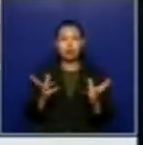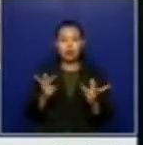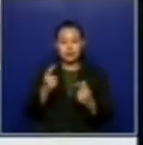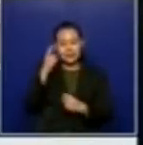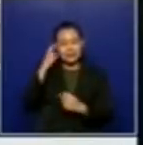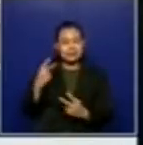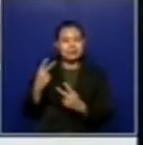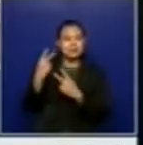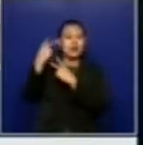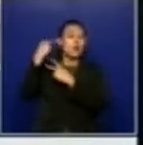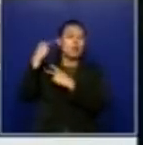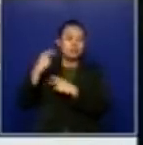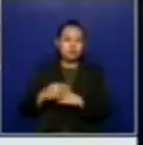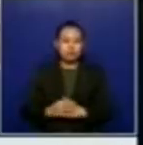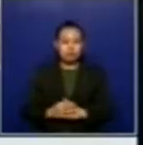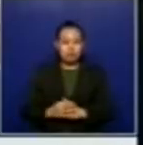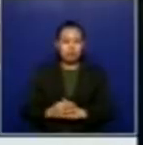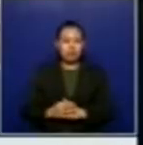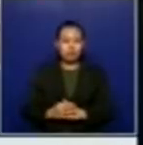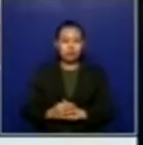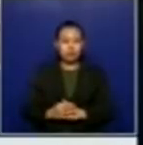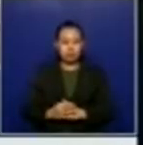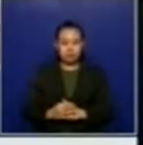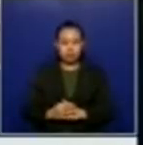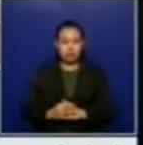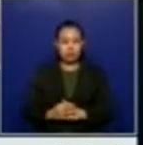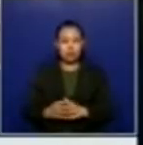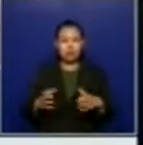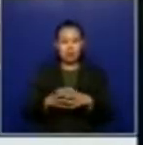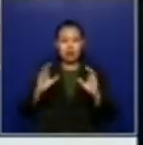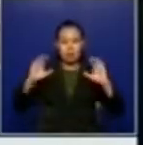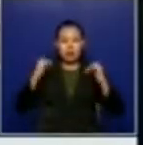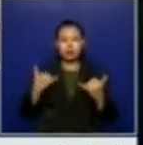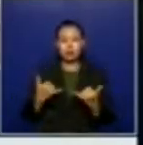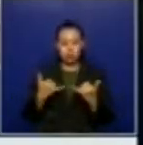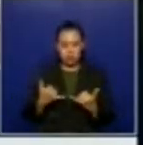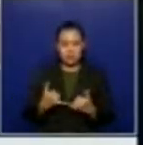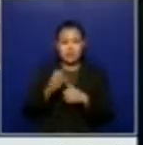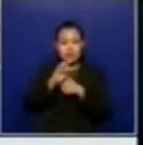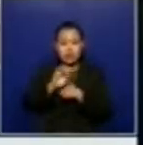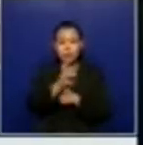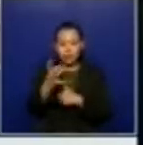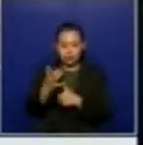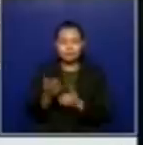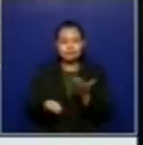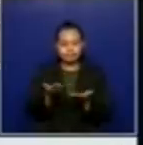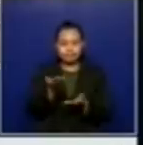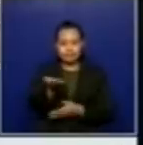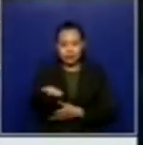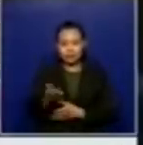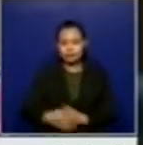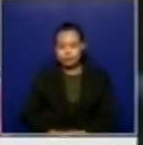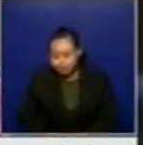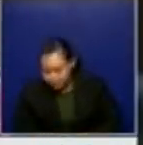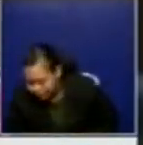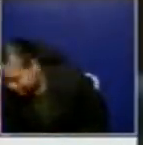ไกลเหลือเกินเอาตอนนี้รัฐบาลชุดนี้ผิดพลาดบกพร่องอะไรยังไงท่านจะเสนอแนะอะไร ไม่เป็นไร นะครับ ไปดูสไลด์แผ่นสุดท้